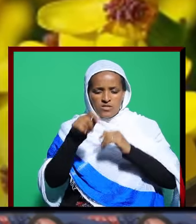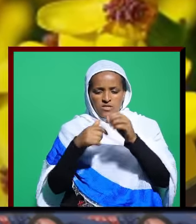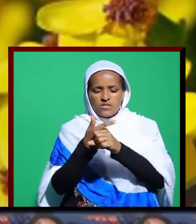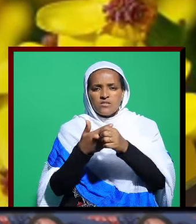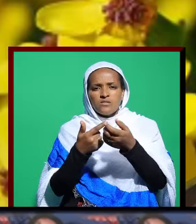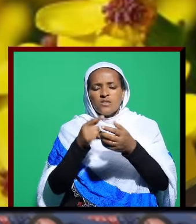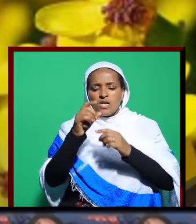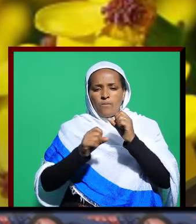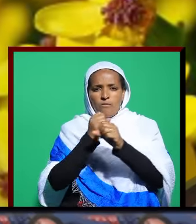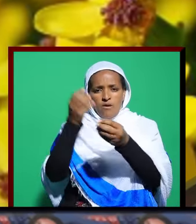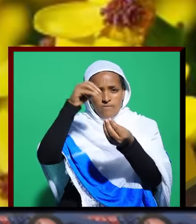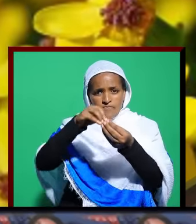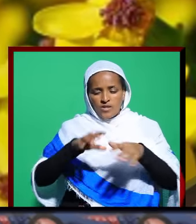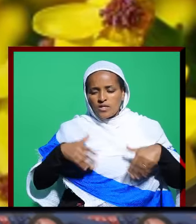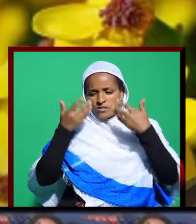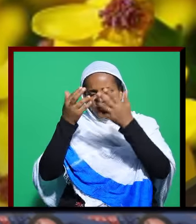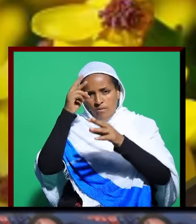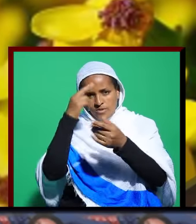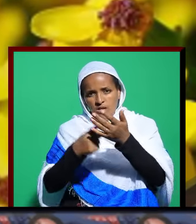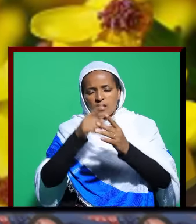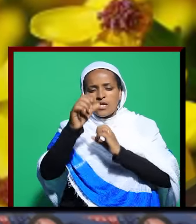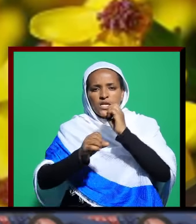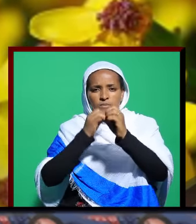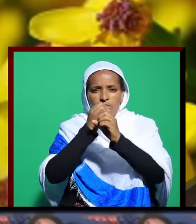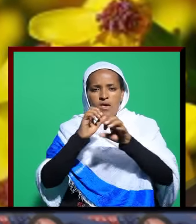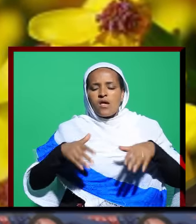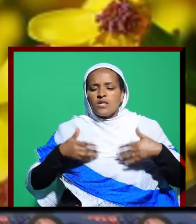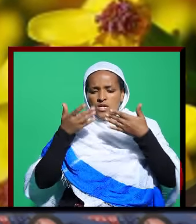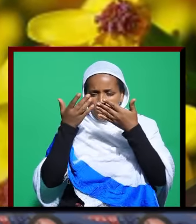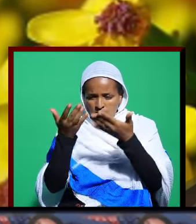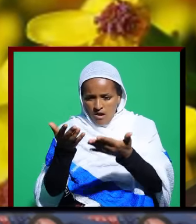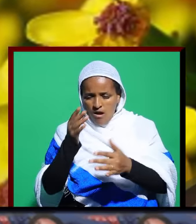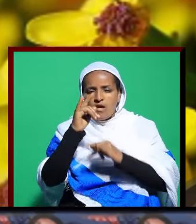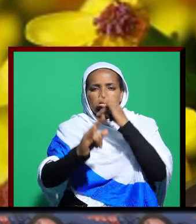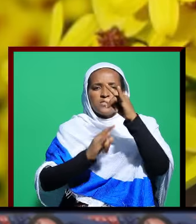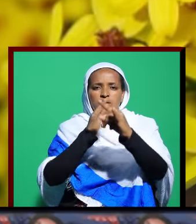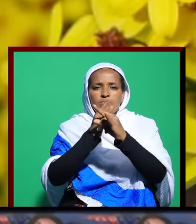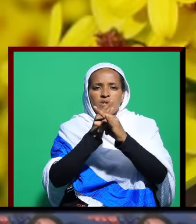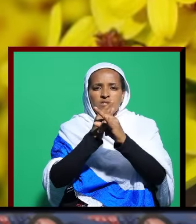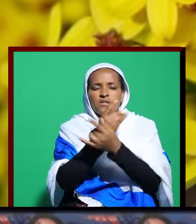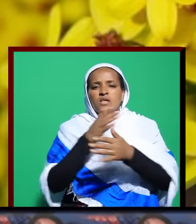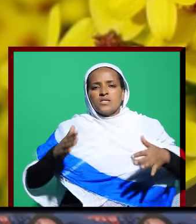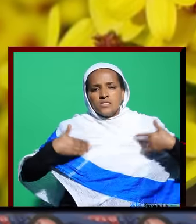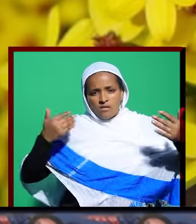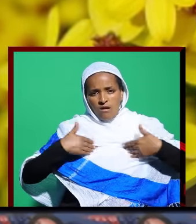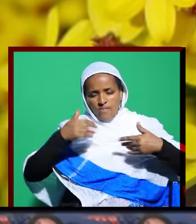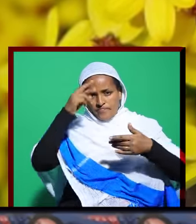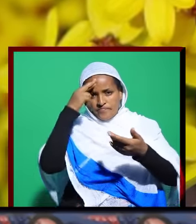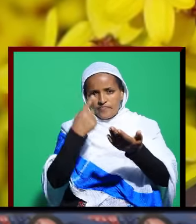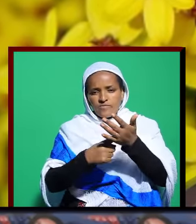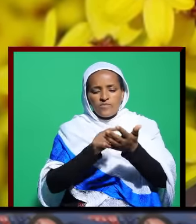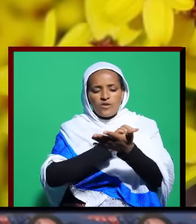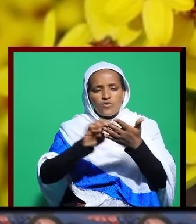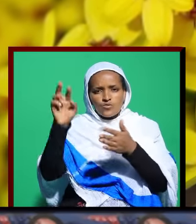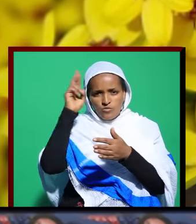እድሜ የሚጨመርልን ለንስሐ ነው። የቅድሙ የኢትዮጵያውያን ልመና ይሄ ነው። እድሜ ለንስሐ፣ ዘመን ለፍስሐ ያሉት ማለት ነው። እነዚህን